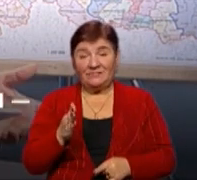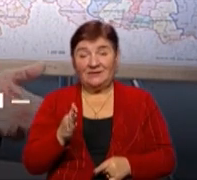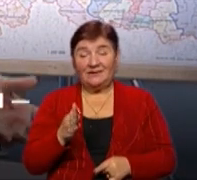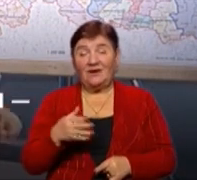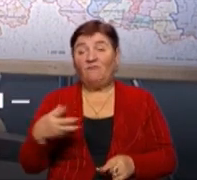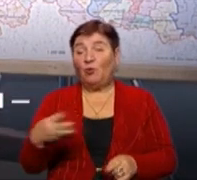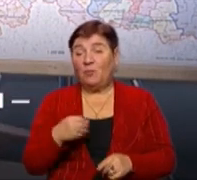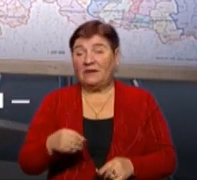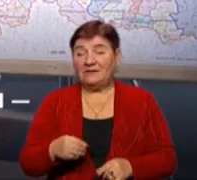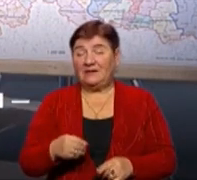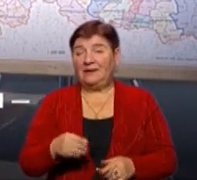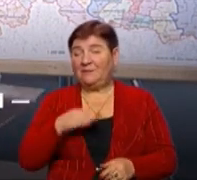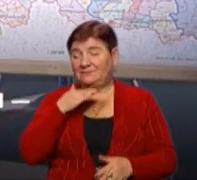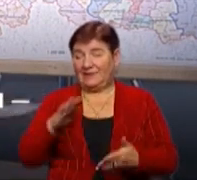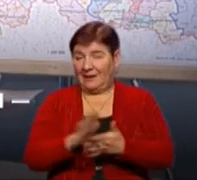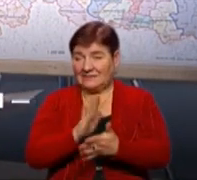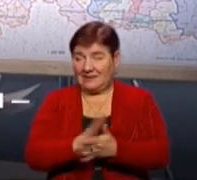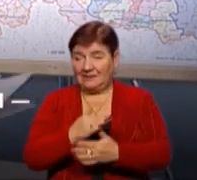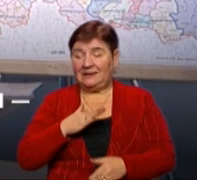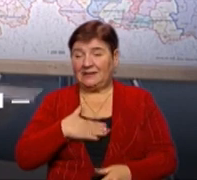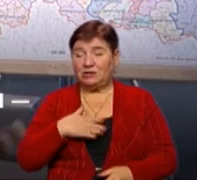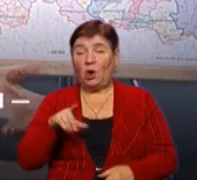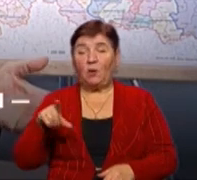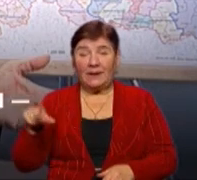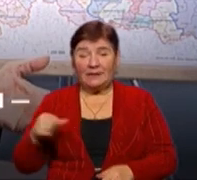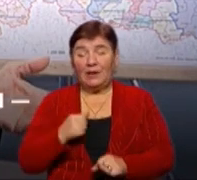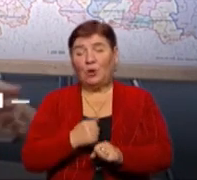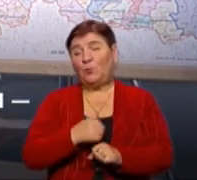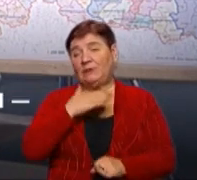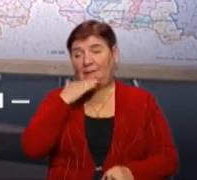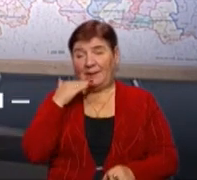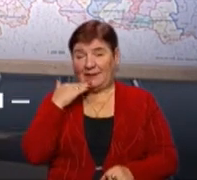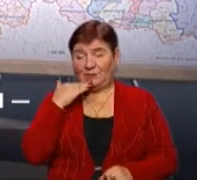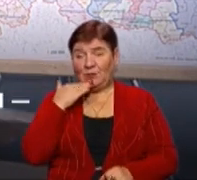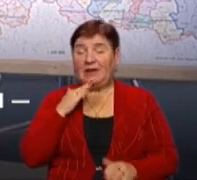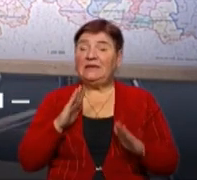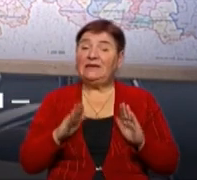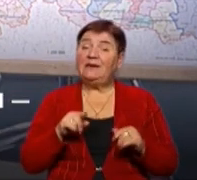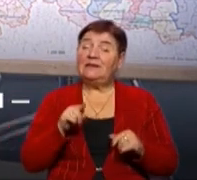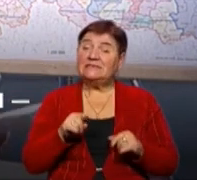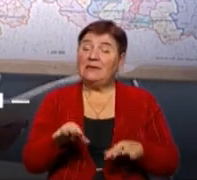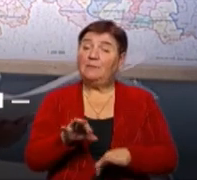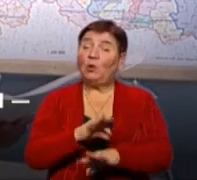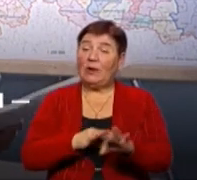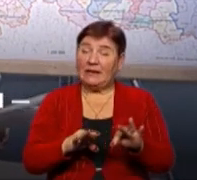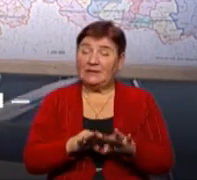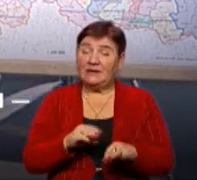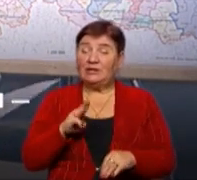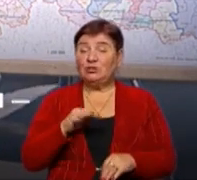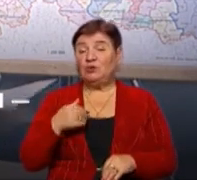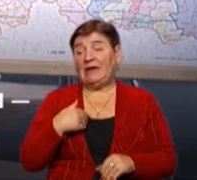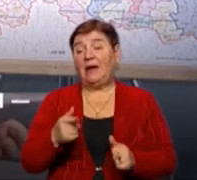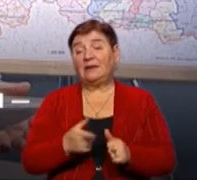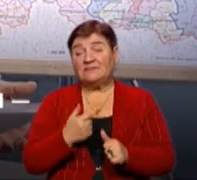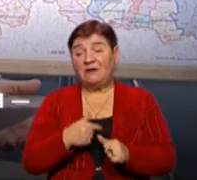будуть викупати певні тережі наші територіальні громади. Тобто роботи багато. І не тільки ці проекти, що я